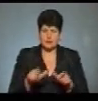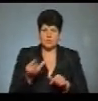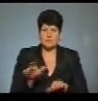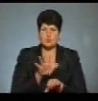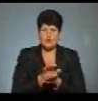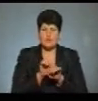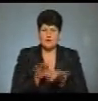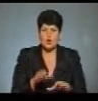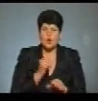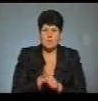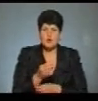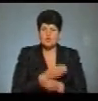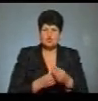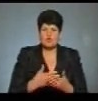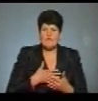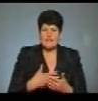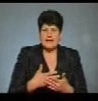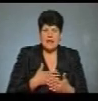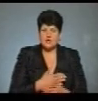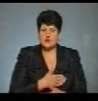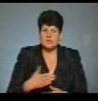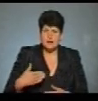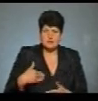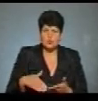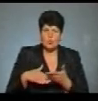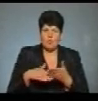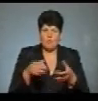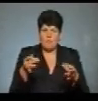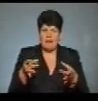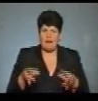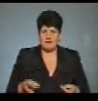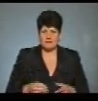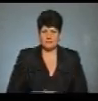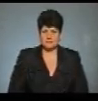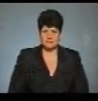коронавірусом роблять штучну вентиляцію легень за допомогою поліетиленових пакетів.